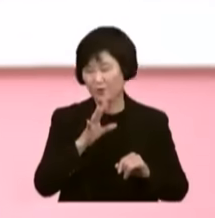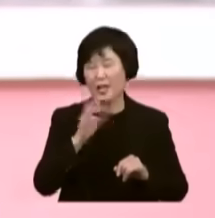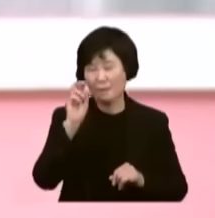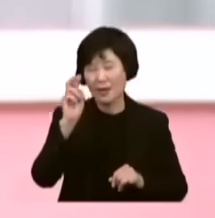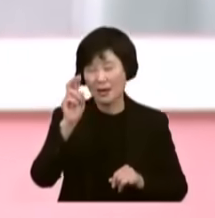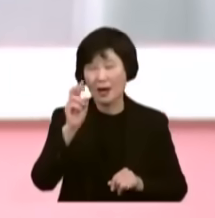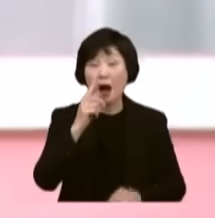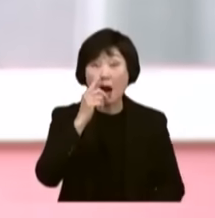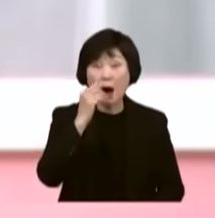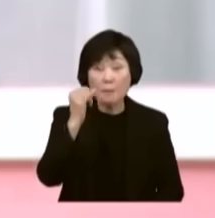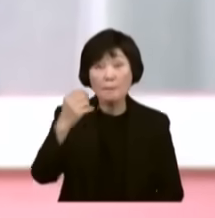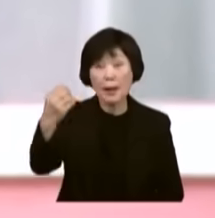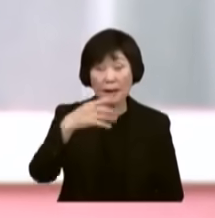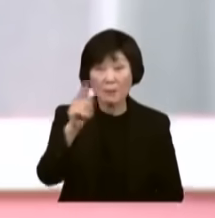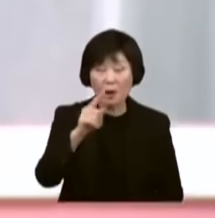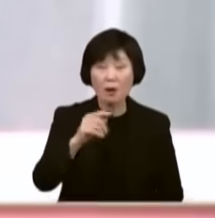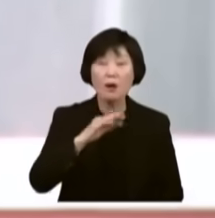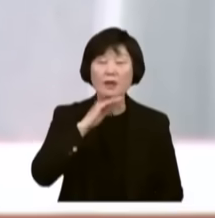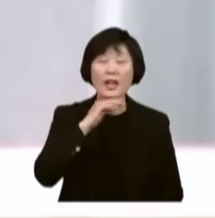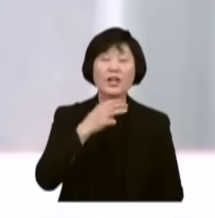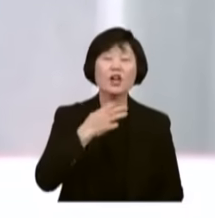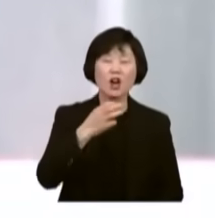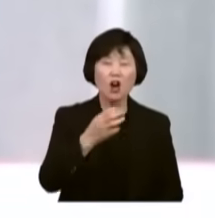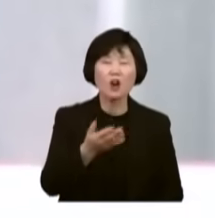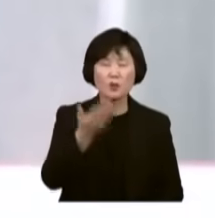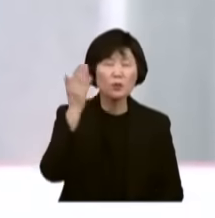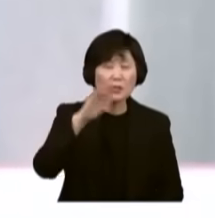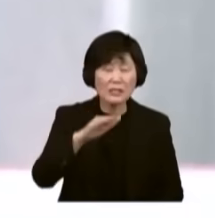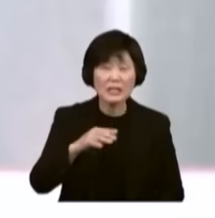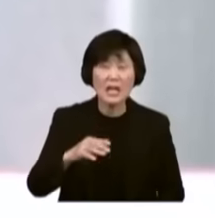엄마가 그러더라고. 나이가 서른인데 아직도 아빠 자랑하고 다니냐고.